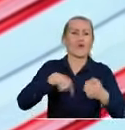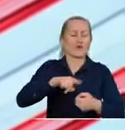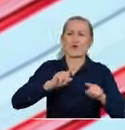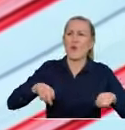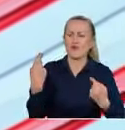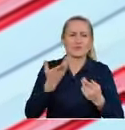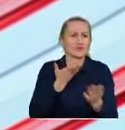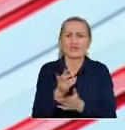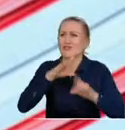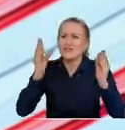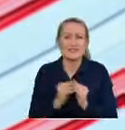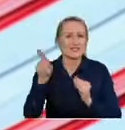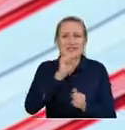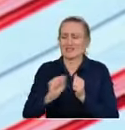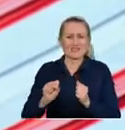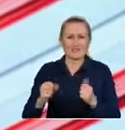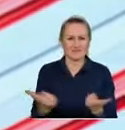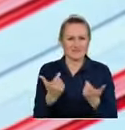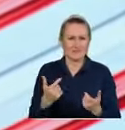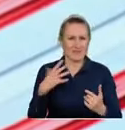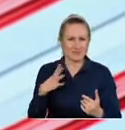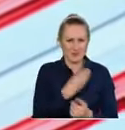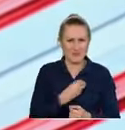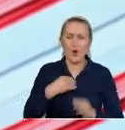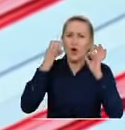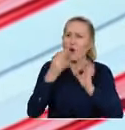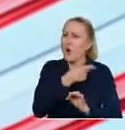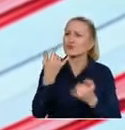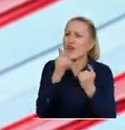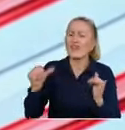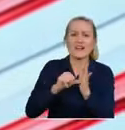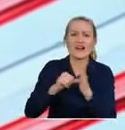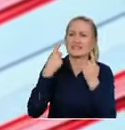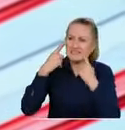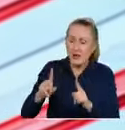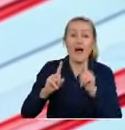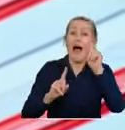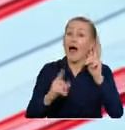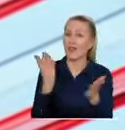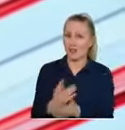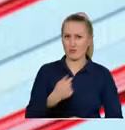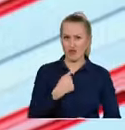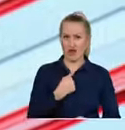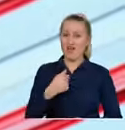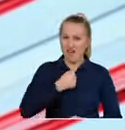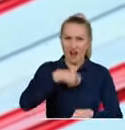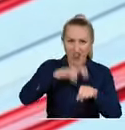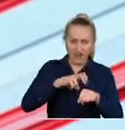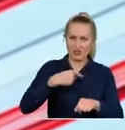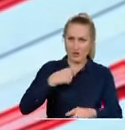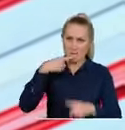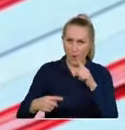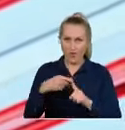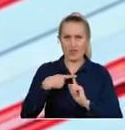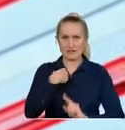zagrożone bezpieczeństwo Polski. Dobrze, że inni kandydaci też to zauważyli, ale tylko ja jestem w stanie, jako lekarz, jako polityk,